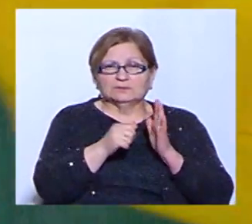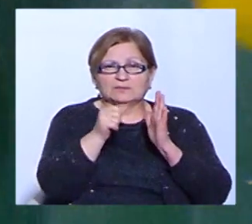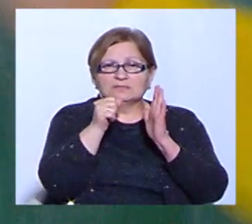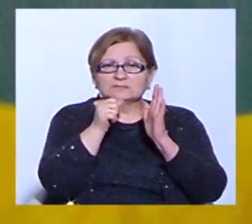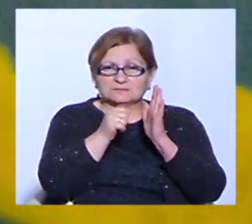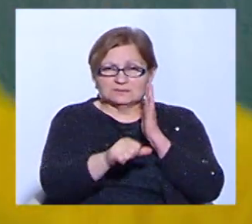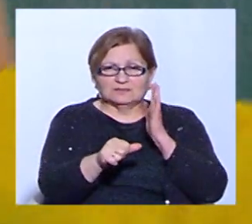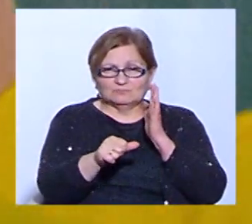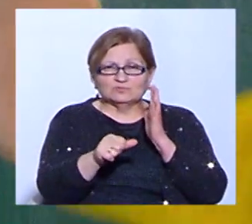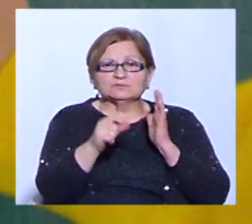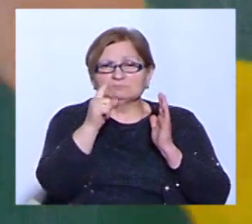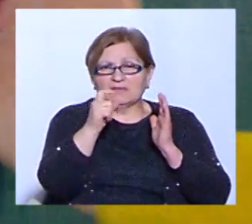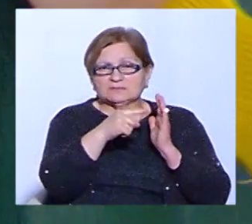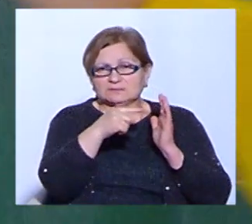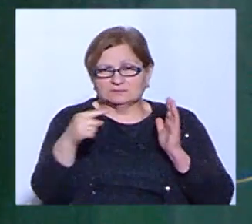60